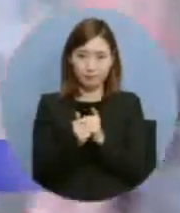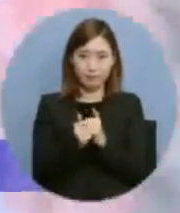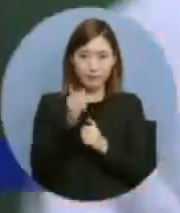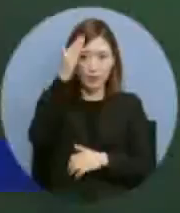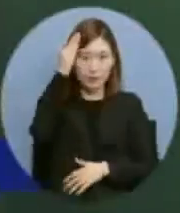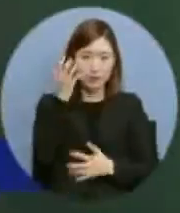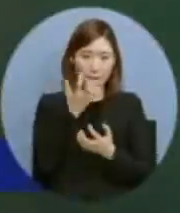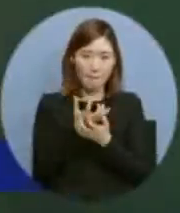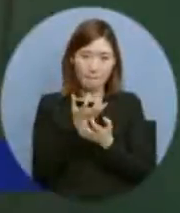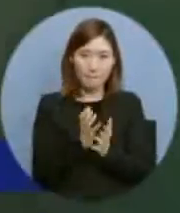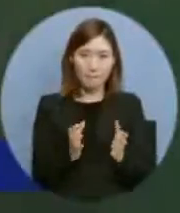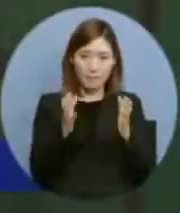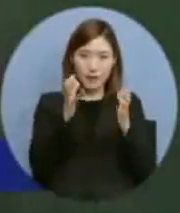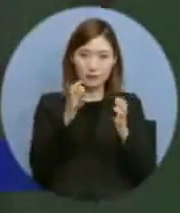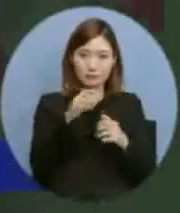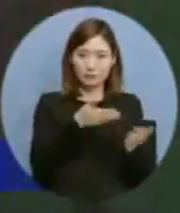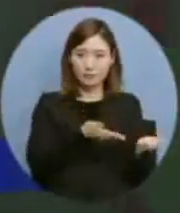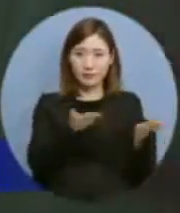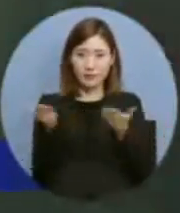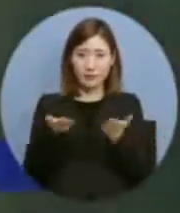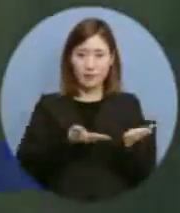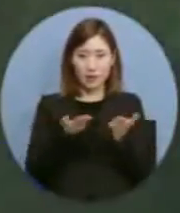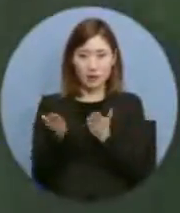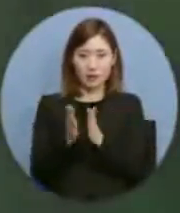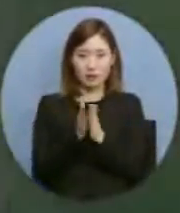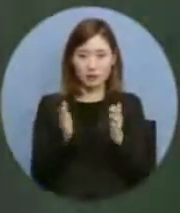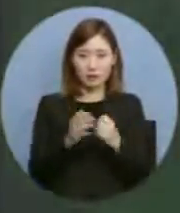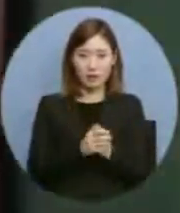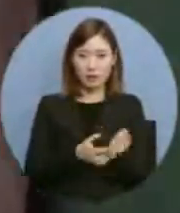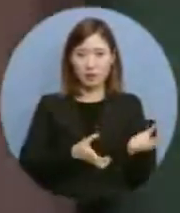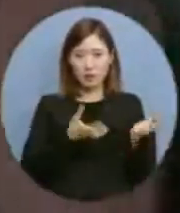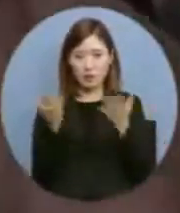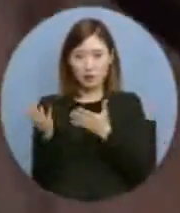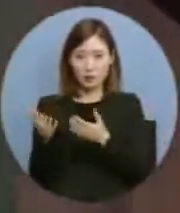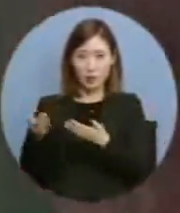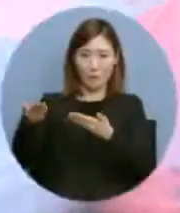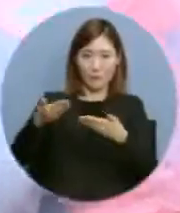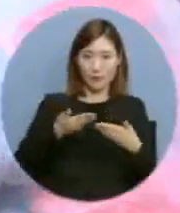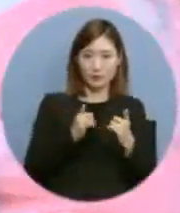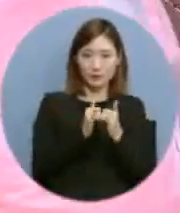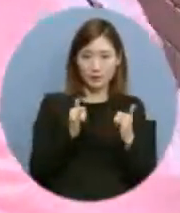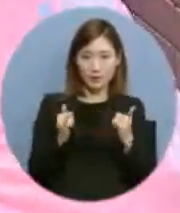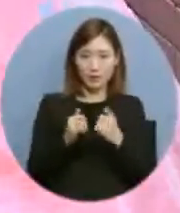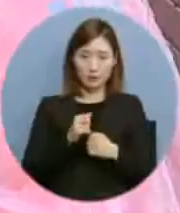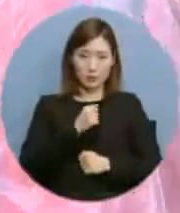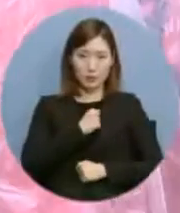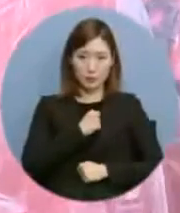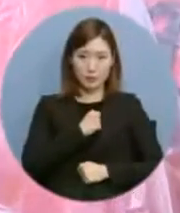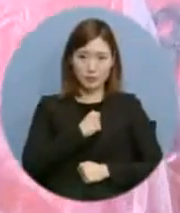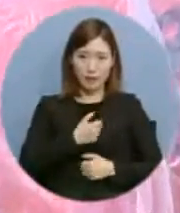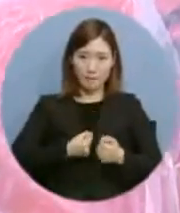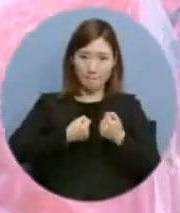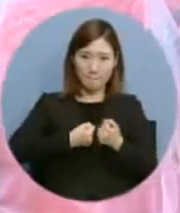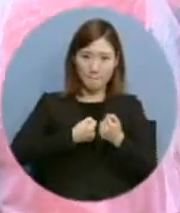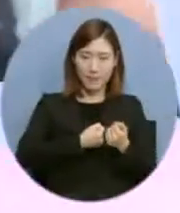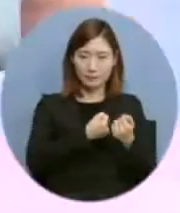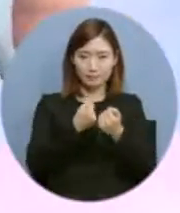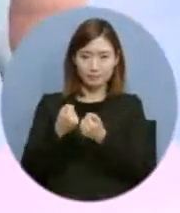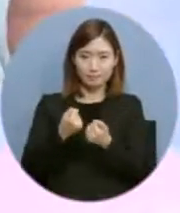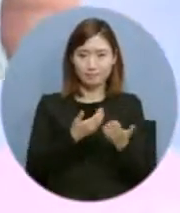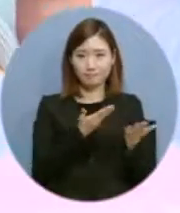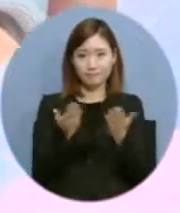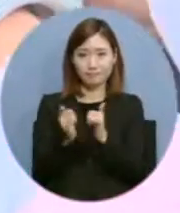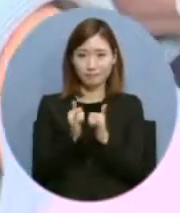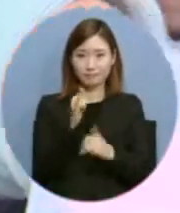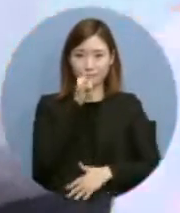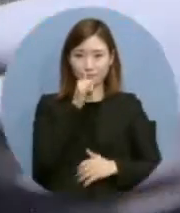조장 연탄을 나르기 시작합니다 던지고 받는 사람이 있는가 하면 조심스레 들고 가는 사람도 있습니다